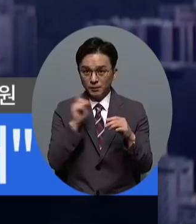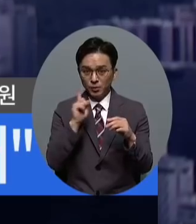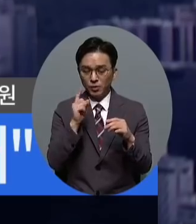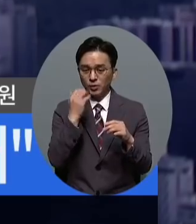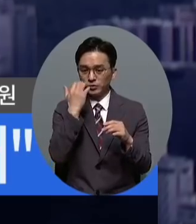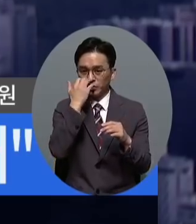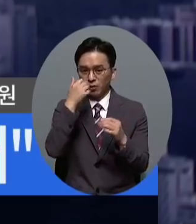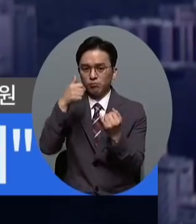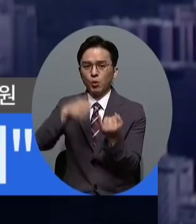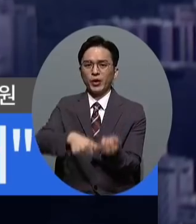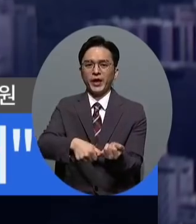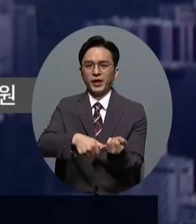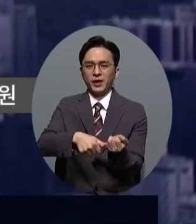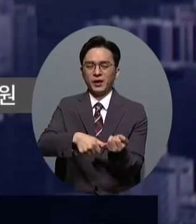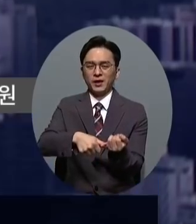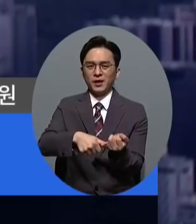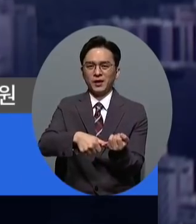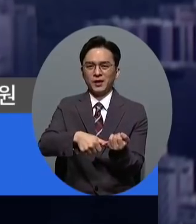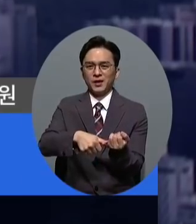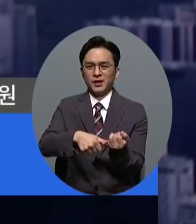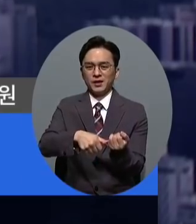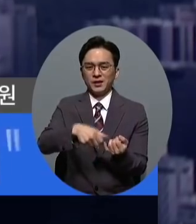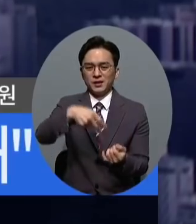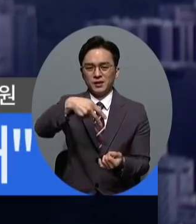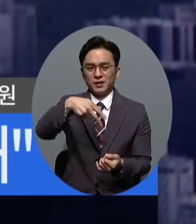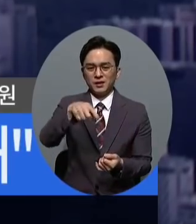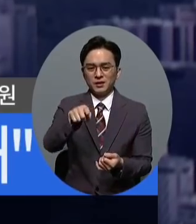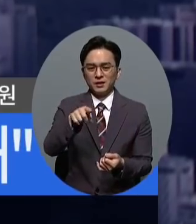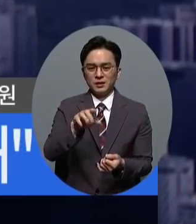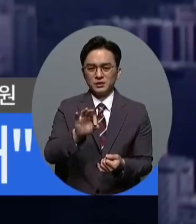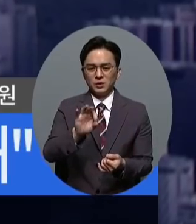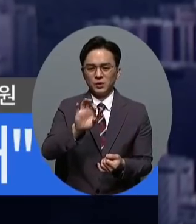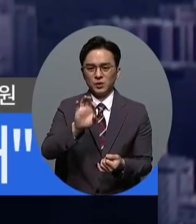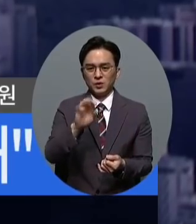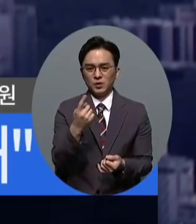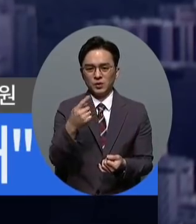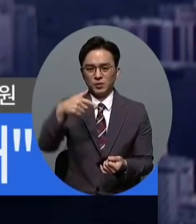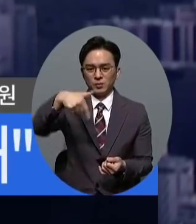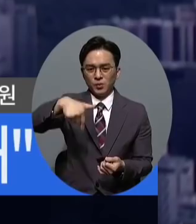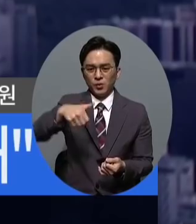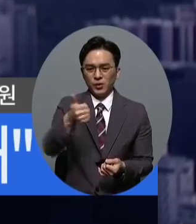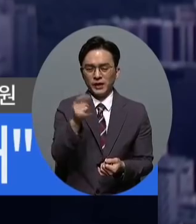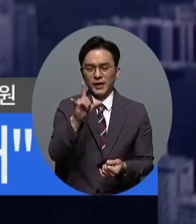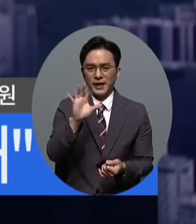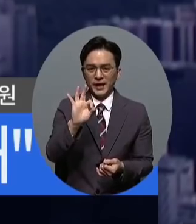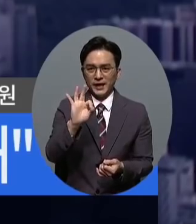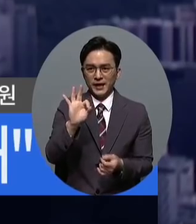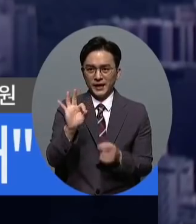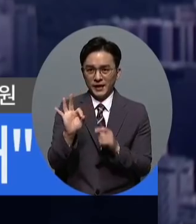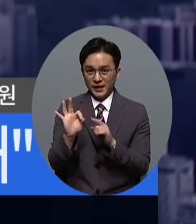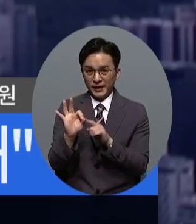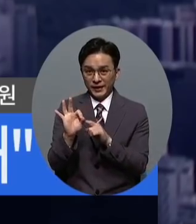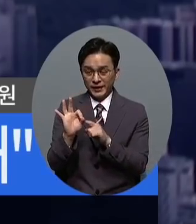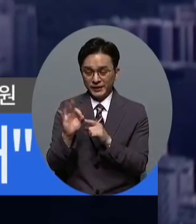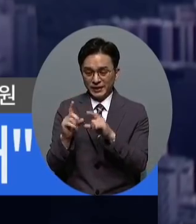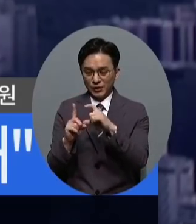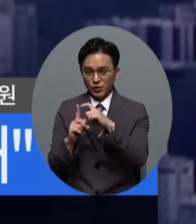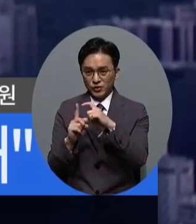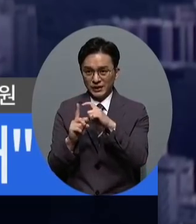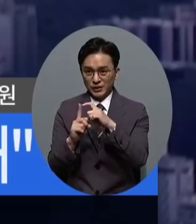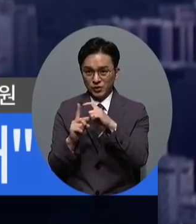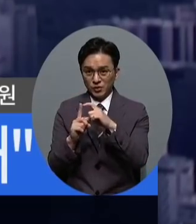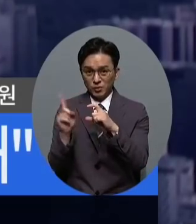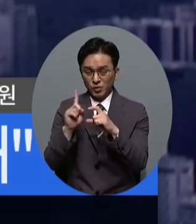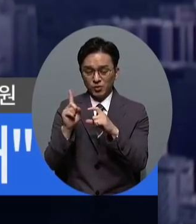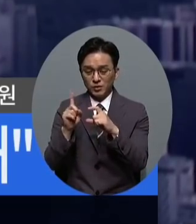나옵니다. 성폭행. 이 성폭행을 우리가 언론에서 좀 완화해서 법률적 용어를 달리 말하는 건데 성폭행은 보통